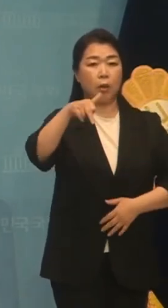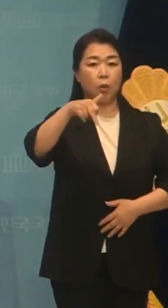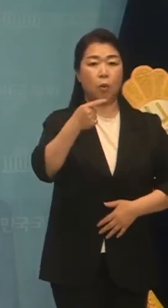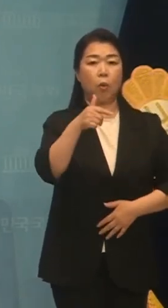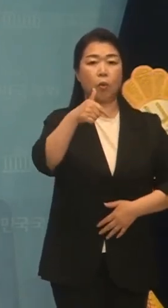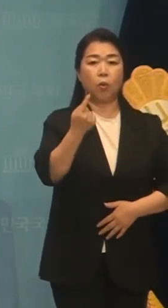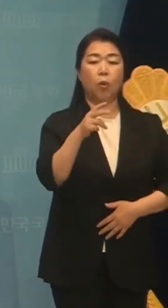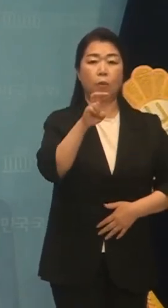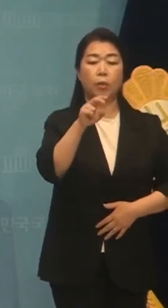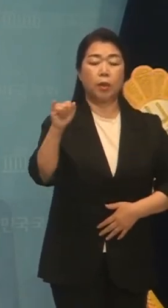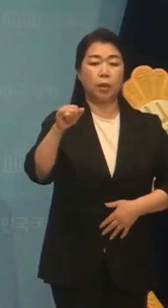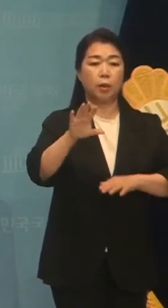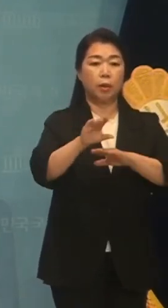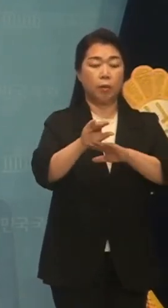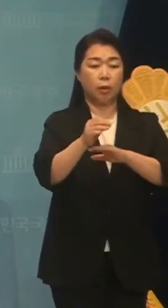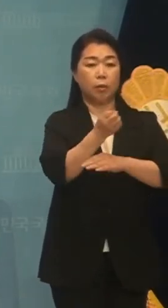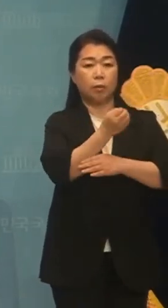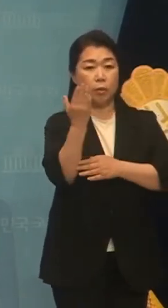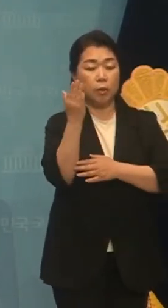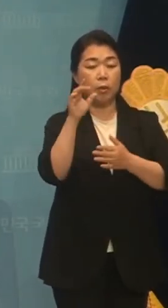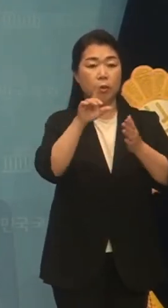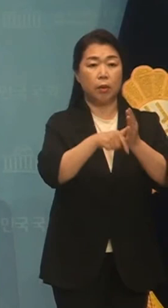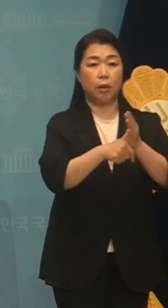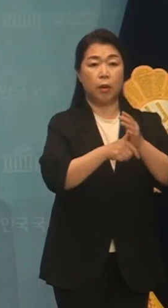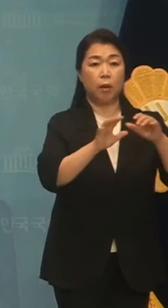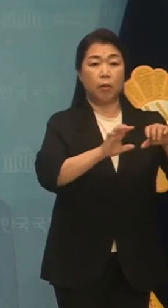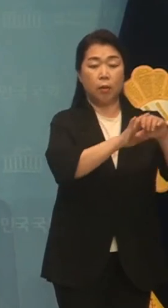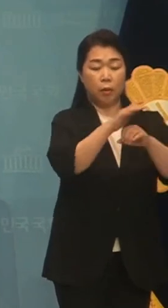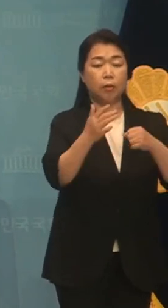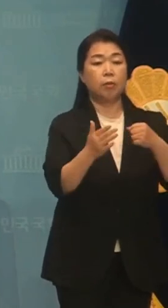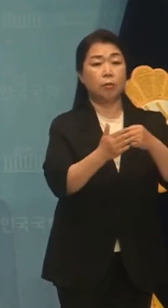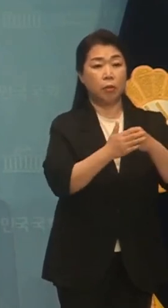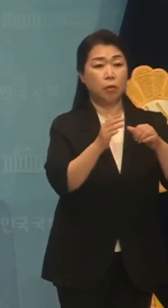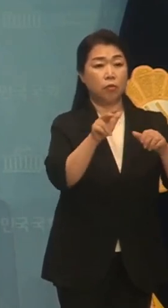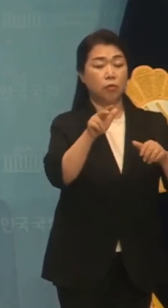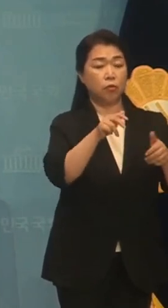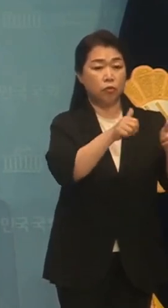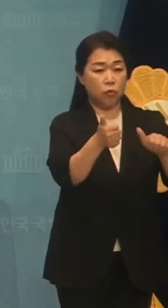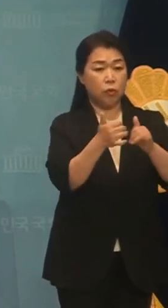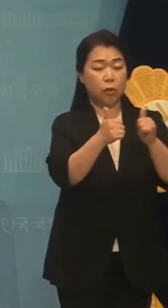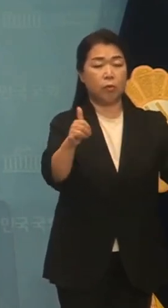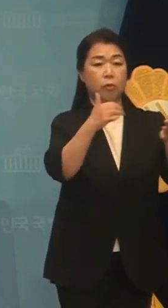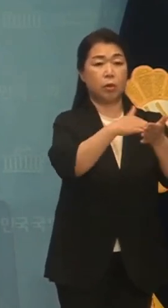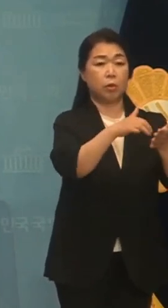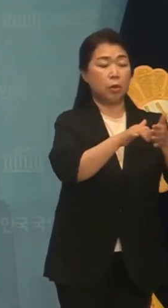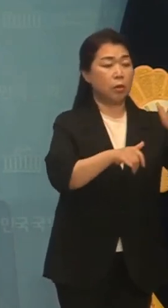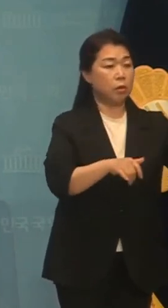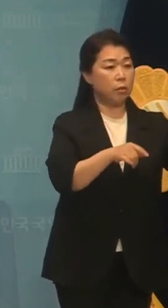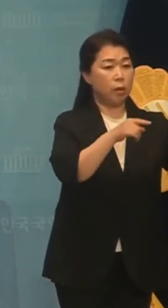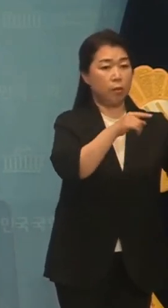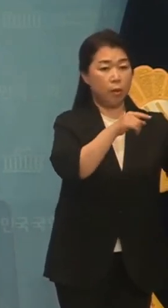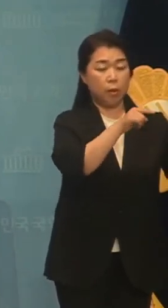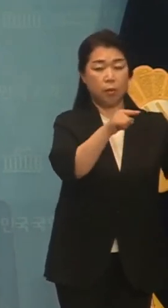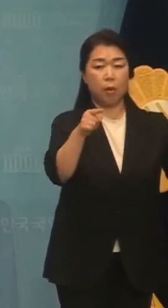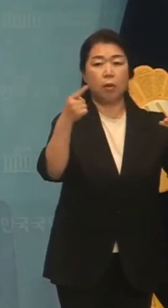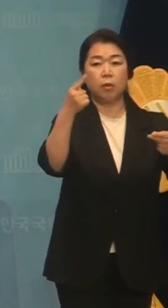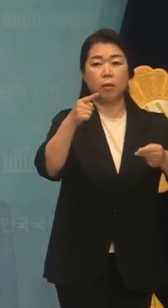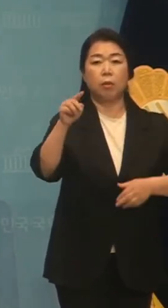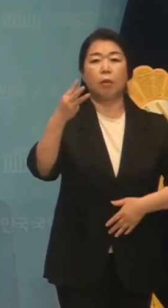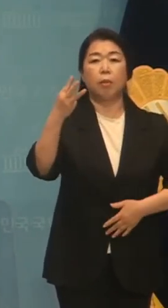코로나 바이러스 팬데믹으로 인한 초과 사망자 수를 700만에서 1,300만으로